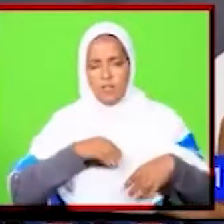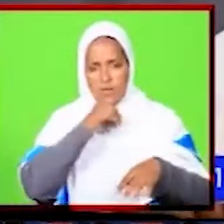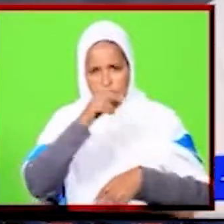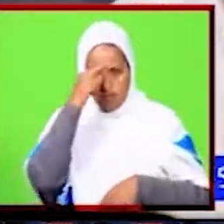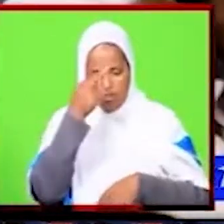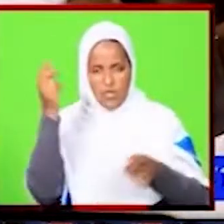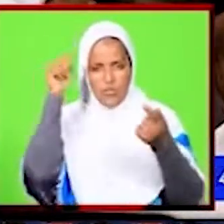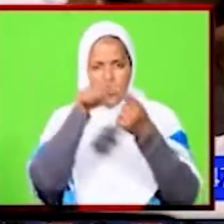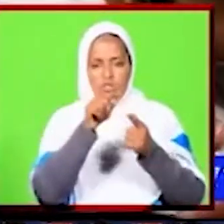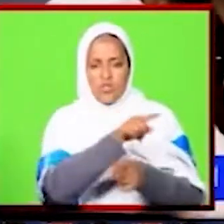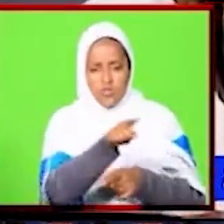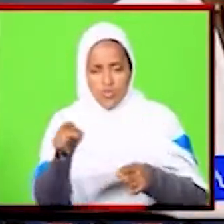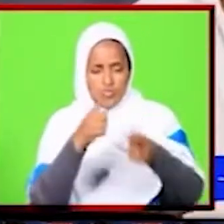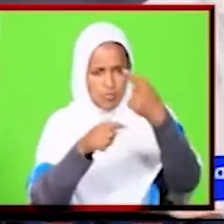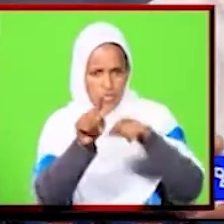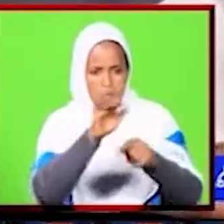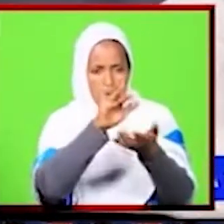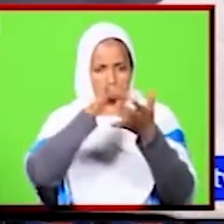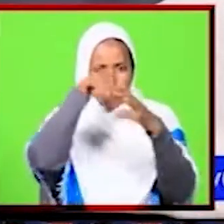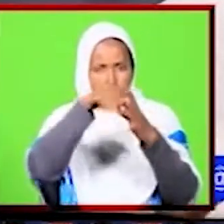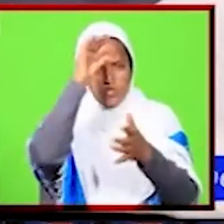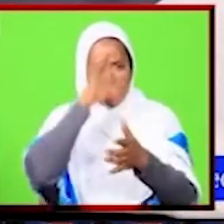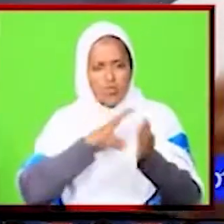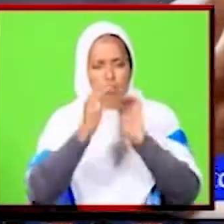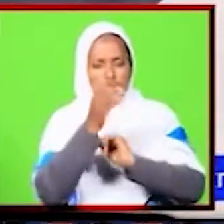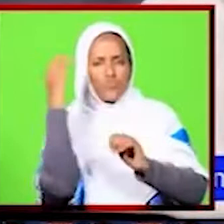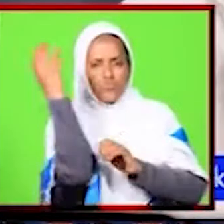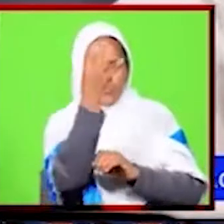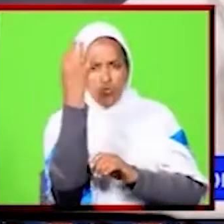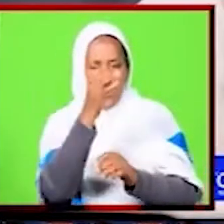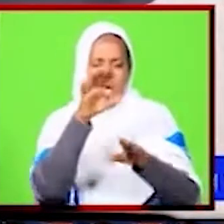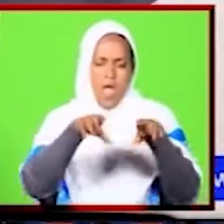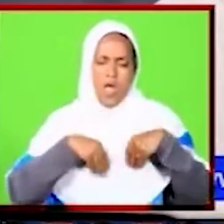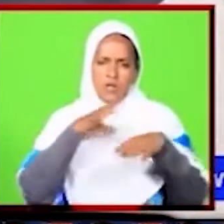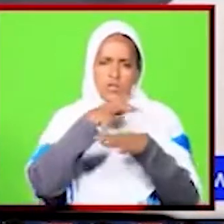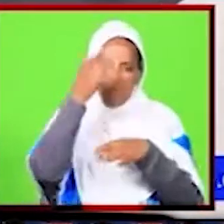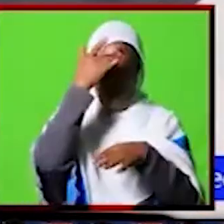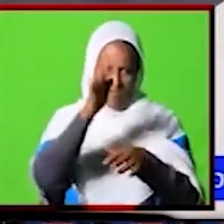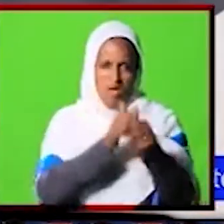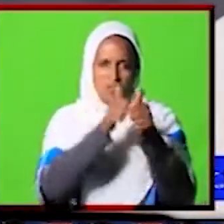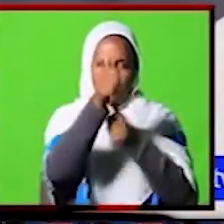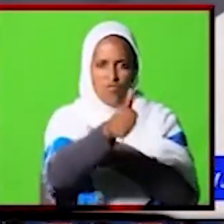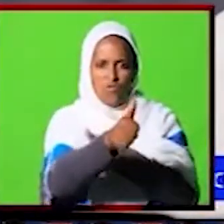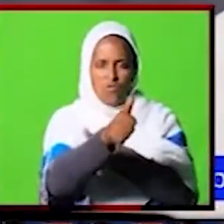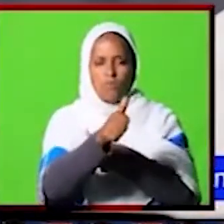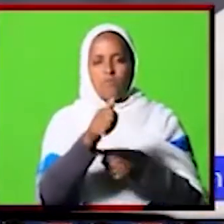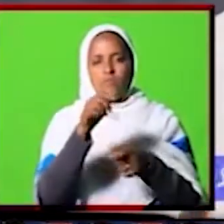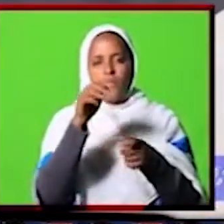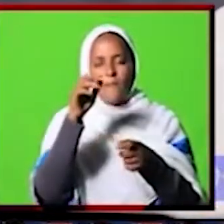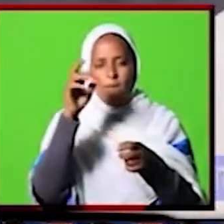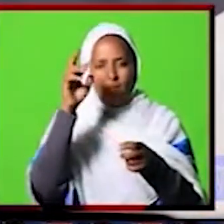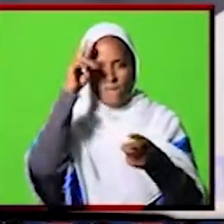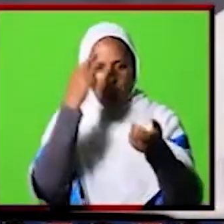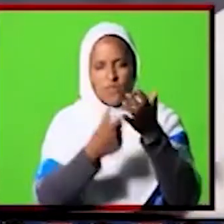ባለመቀበላቸው ወደ እነሱ ሲመጣ ከእነሱ መካከል ሰው ሆኖ ሲያስተምር ያን ሁሉ ሲያደርግላቸው አልቀበልም ብለው አሳልፈው